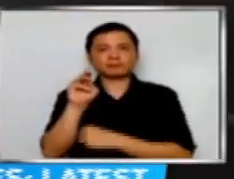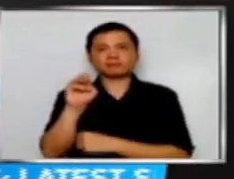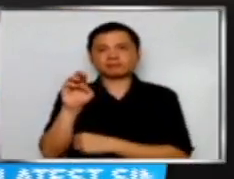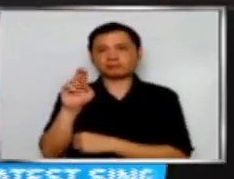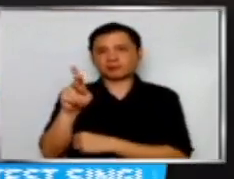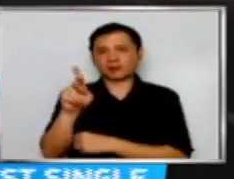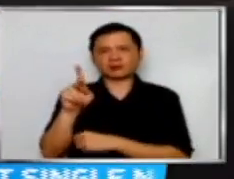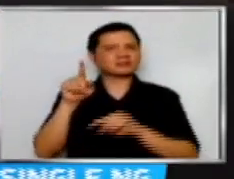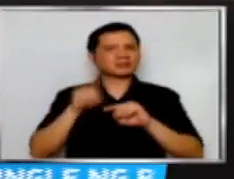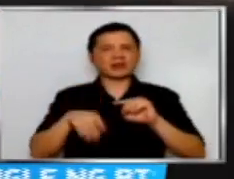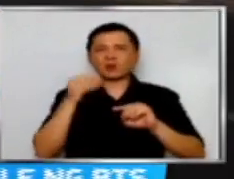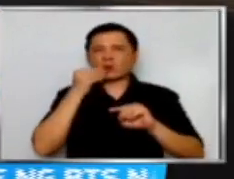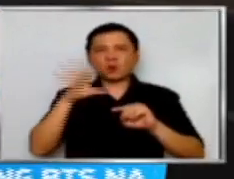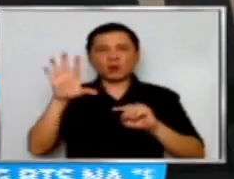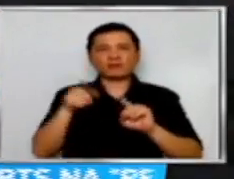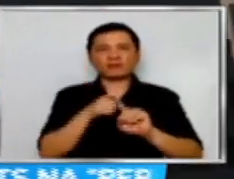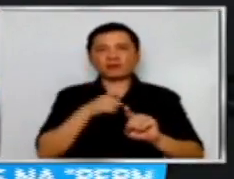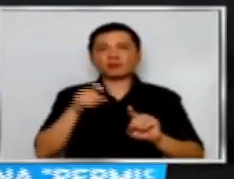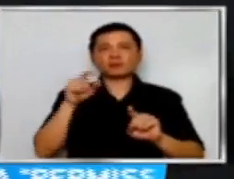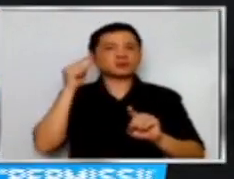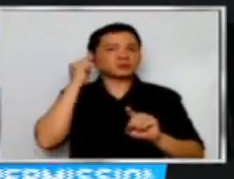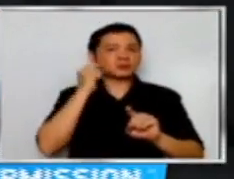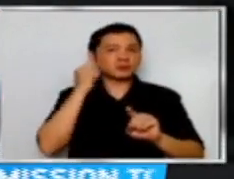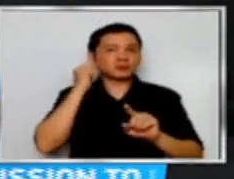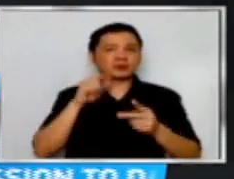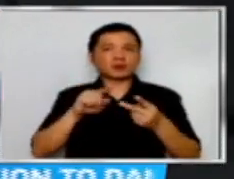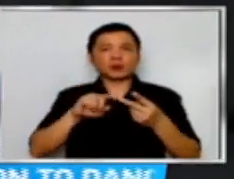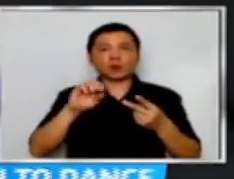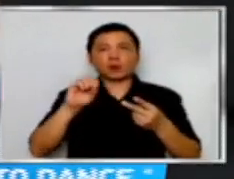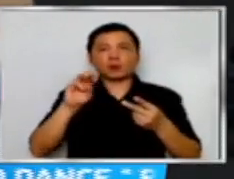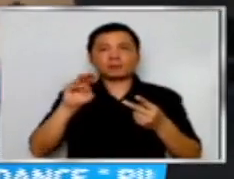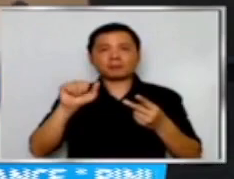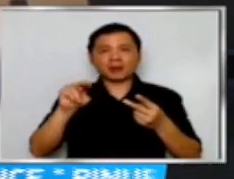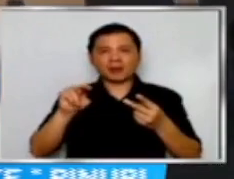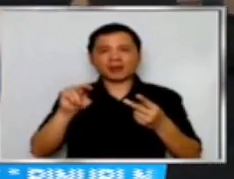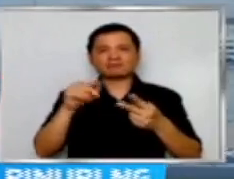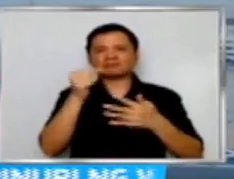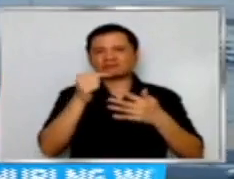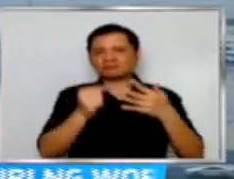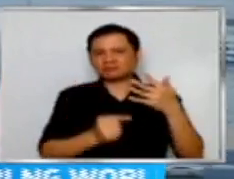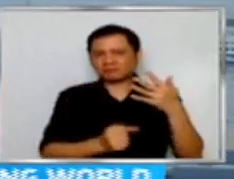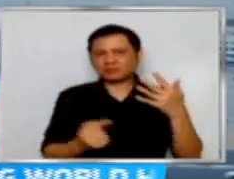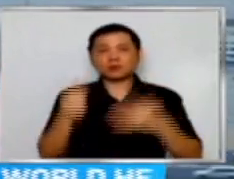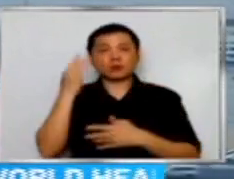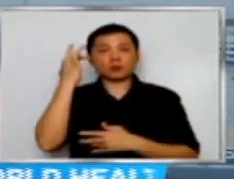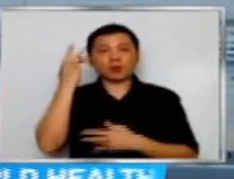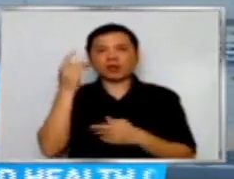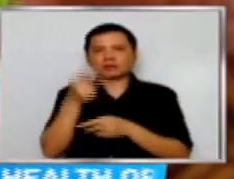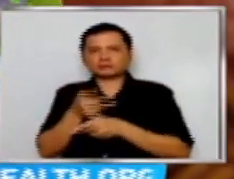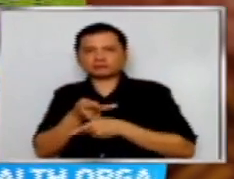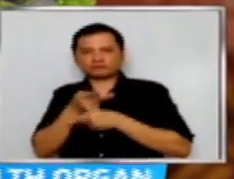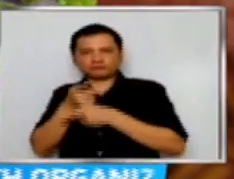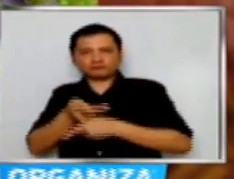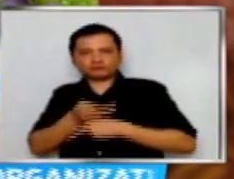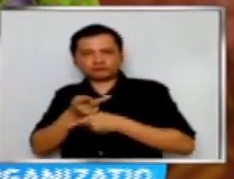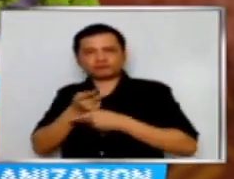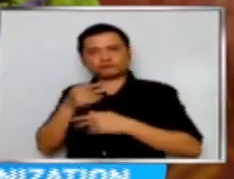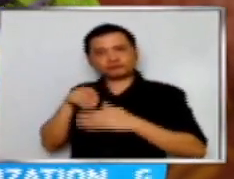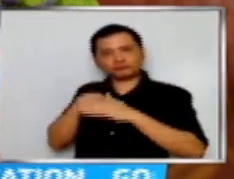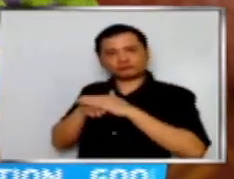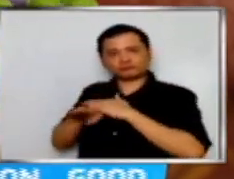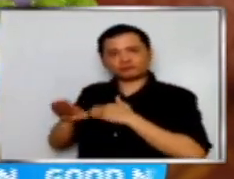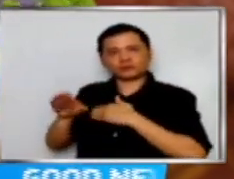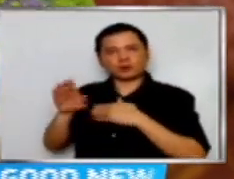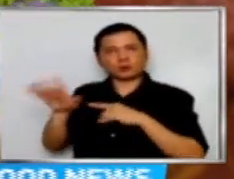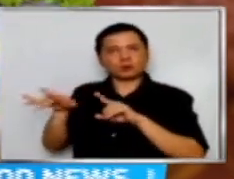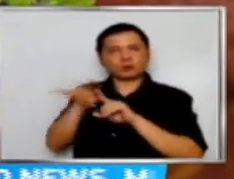sa UAE, Oman at iba pang bansang kasama sa travel restrictions bilang pag-iingat sa pagpasok sa bansa ng mas